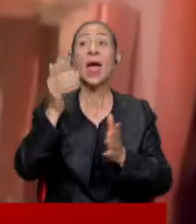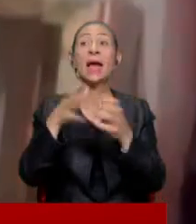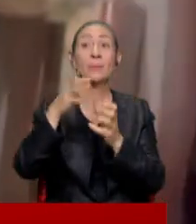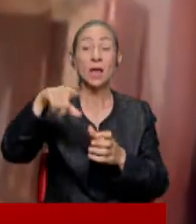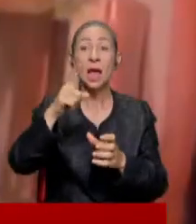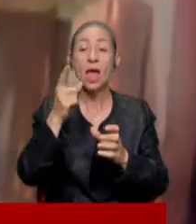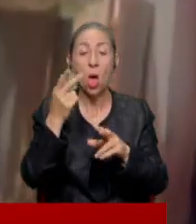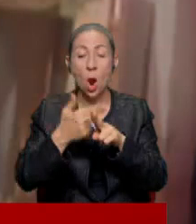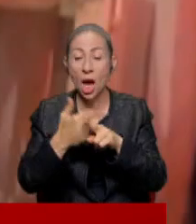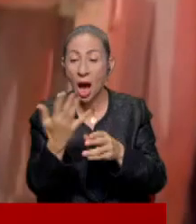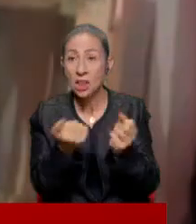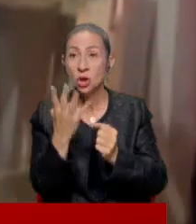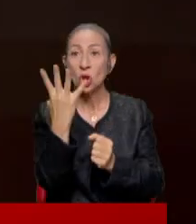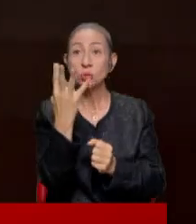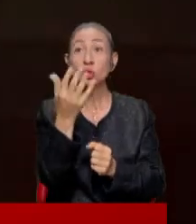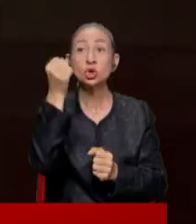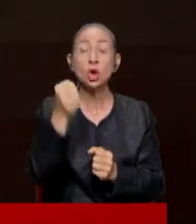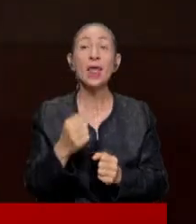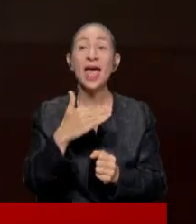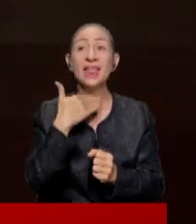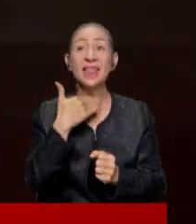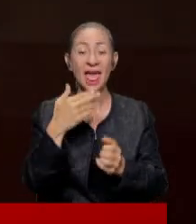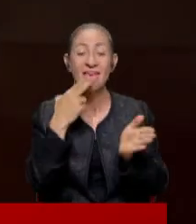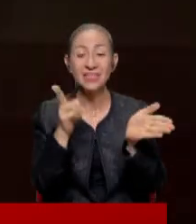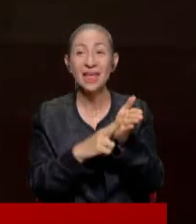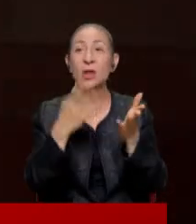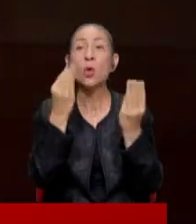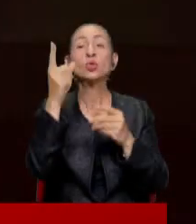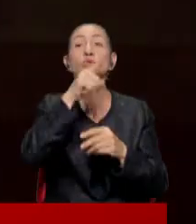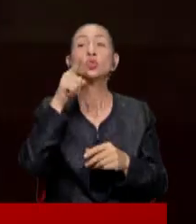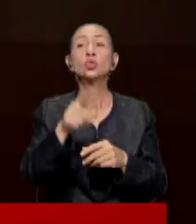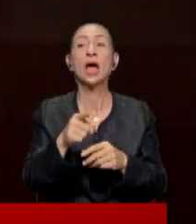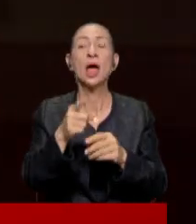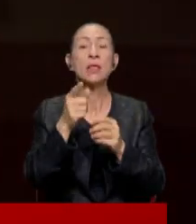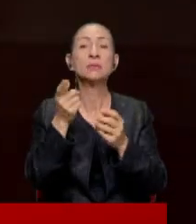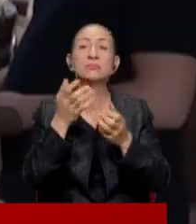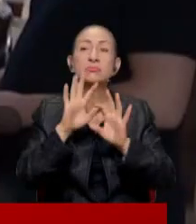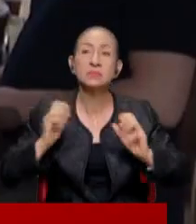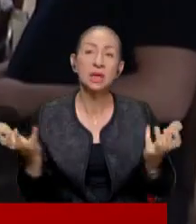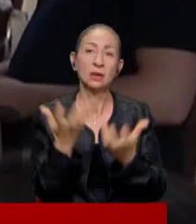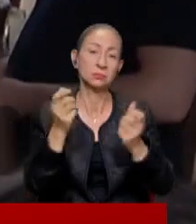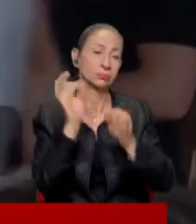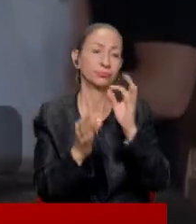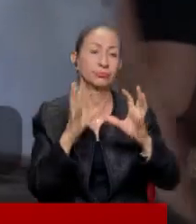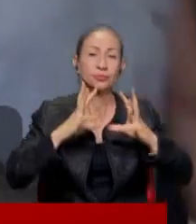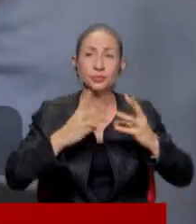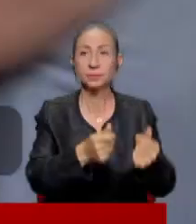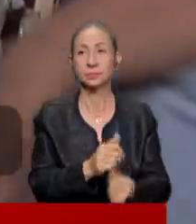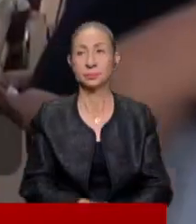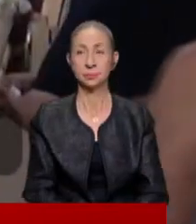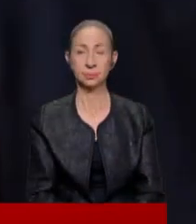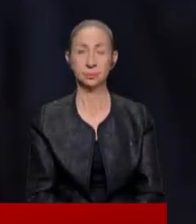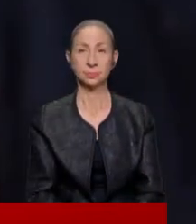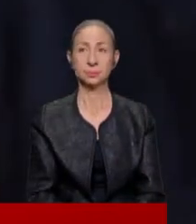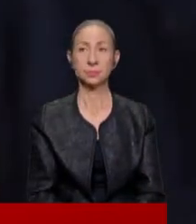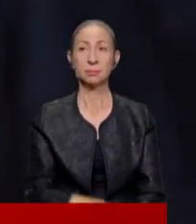ise numune aldıkları 4,5 ton eti etiketsiz olduğu gerekçesiyle imha etti. Kasıtlı olarak dolandırıcılık vardır